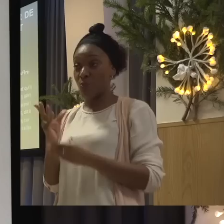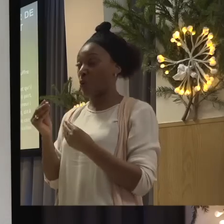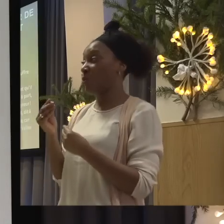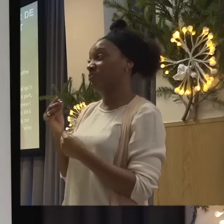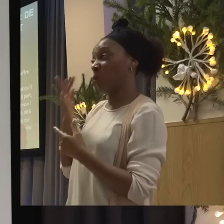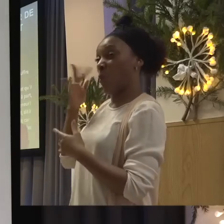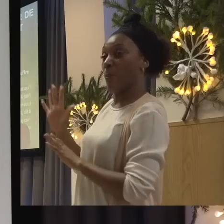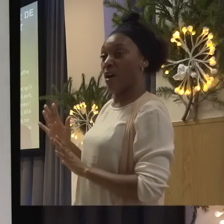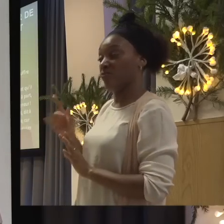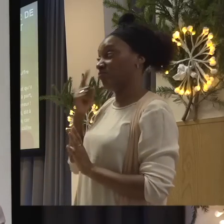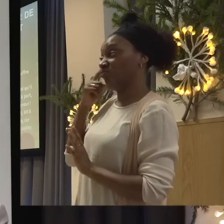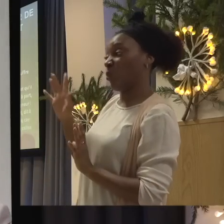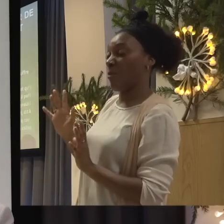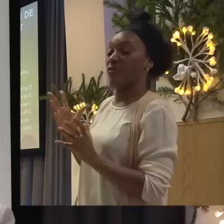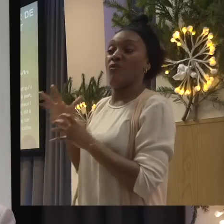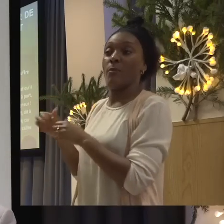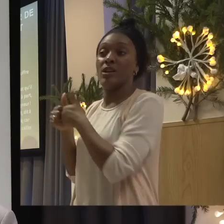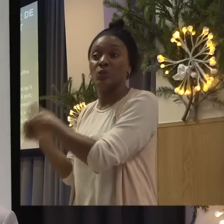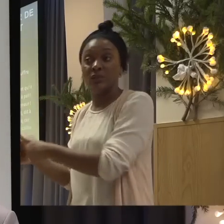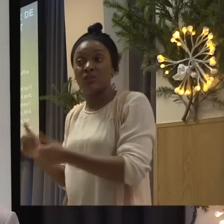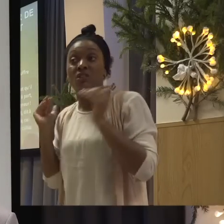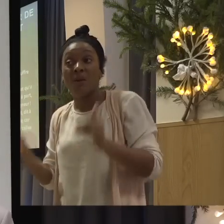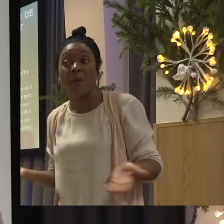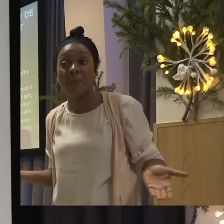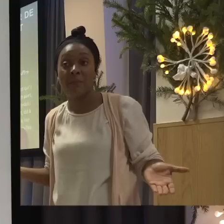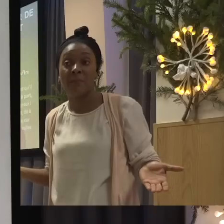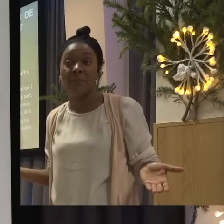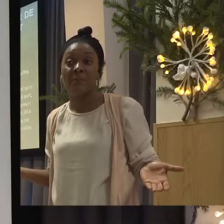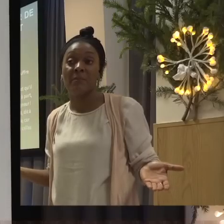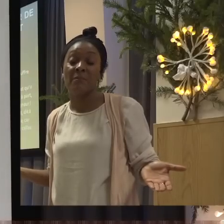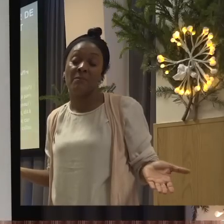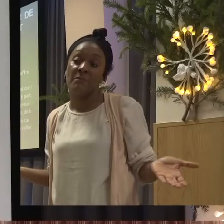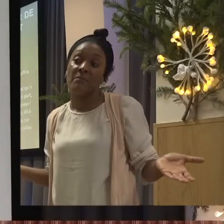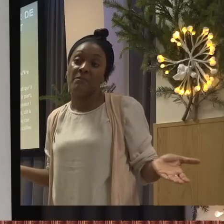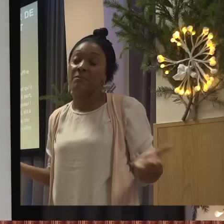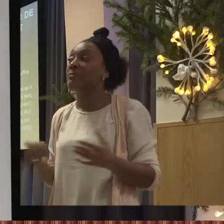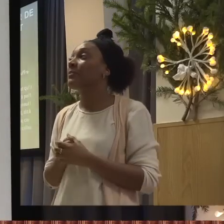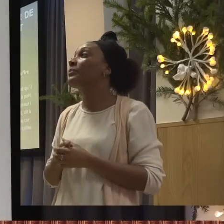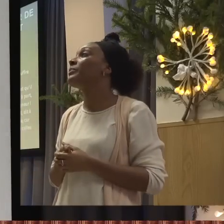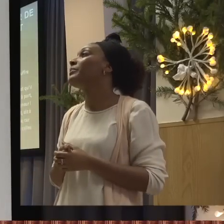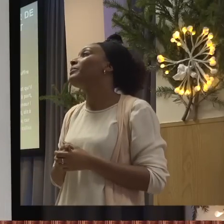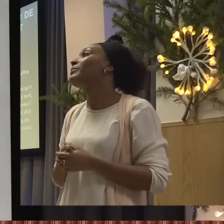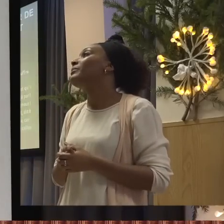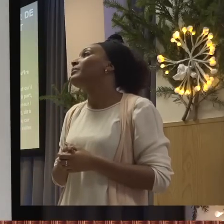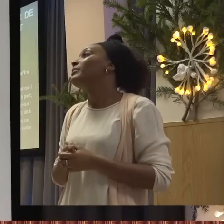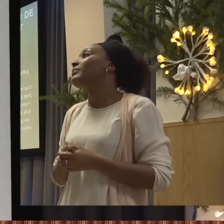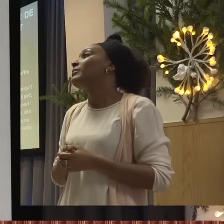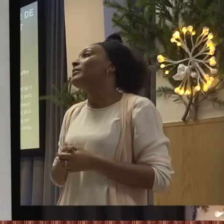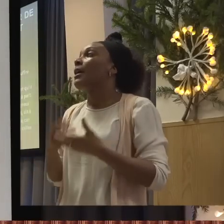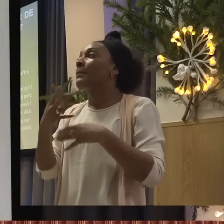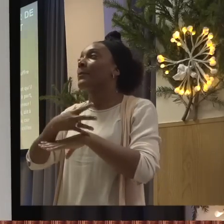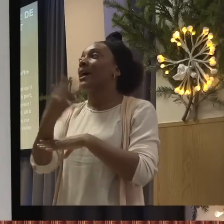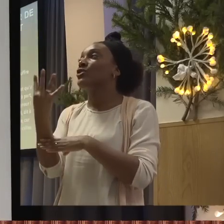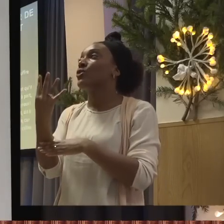de ce qu'il disait. Matthieu nous dit, verset 16, chapitre 16, Verset 21, dès lors, Jésus commença à